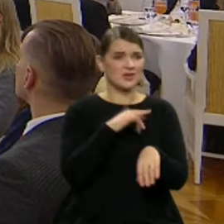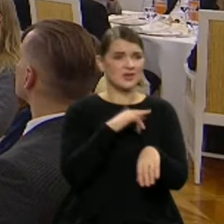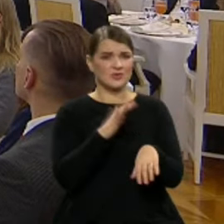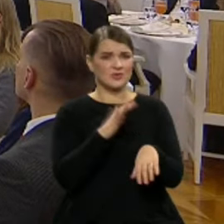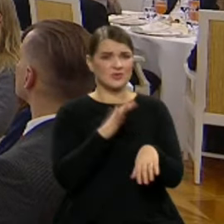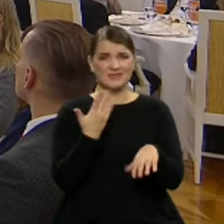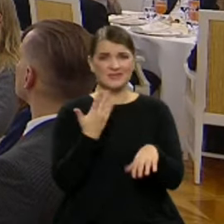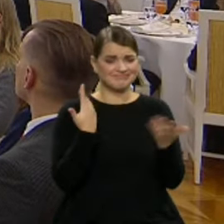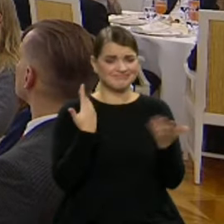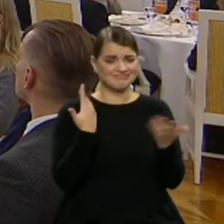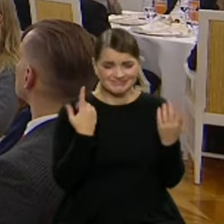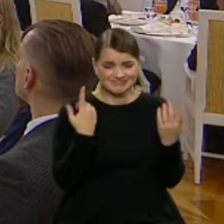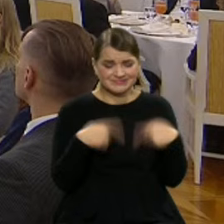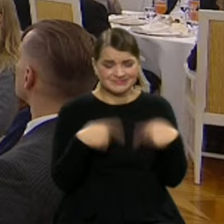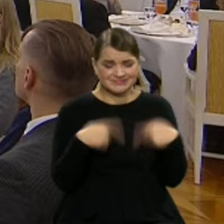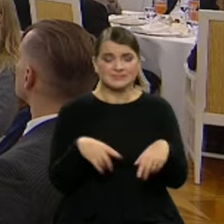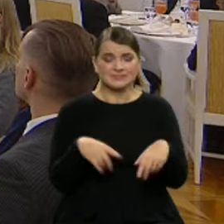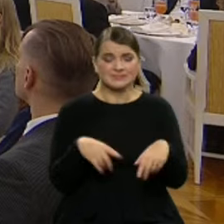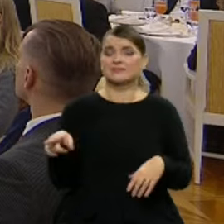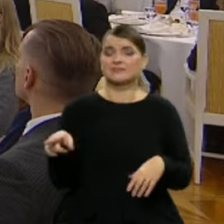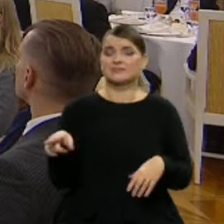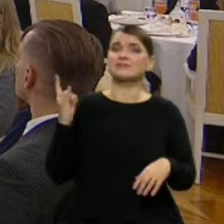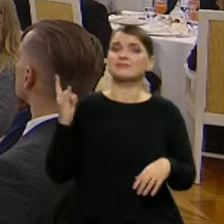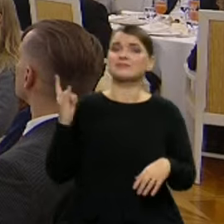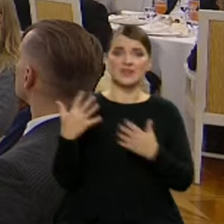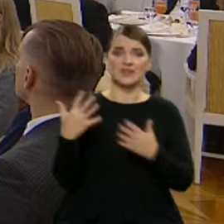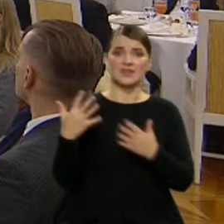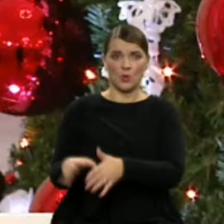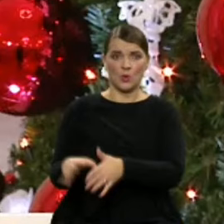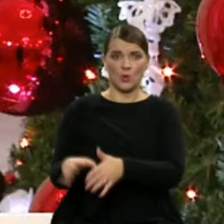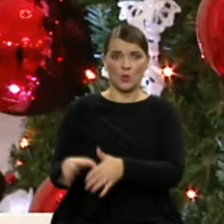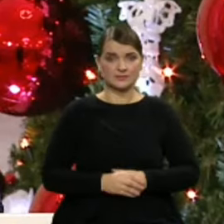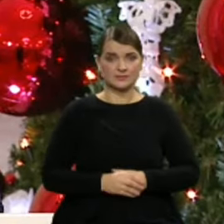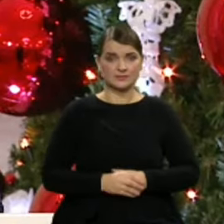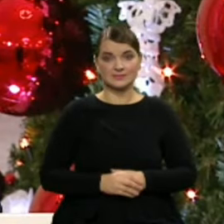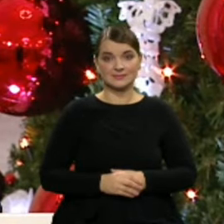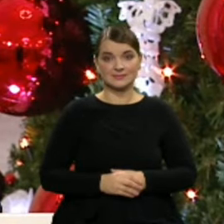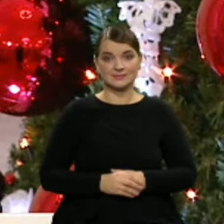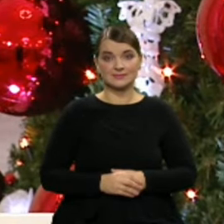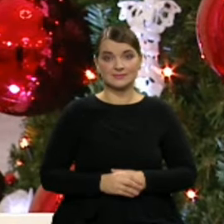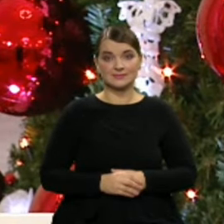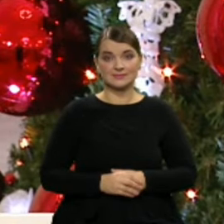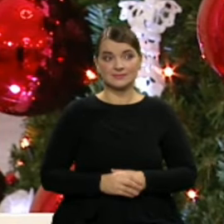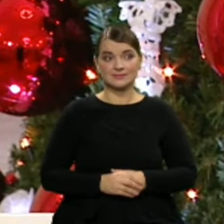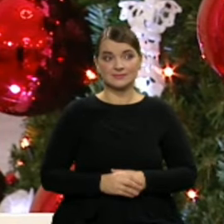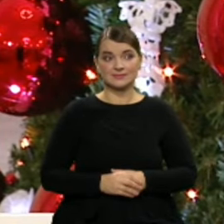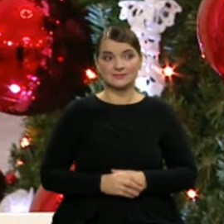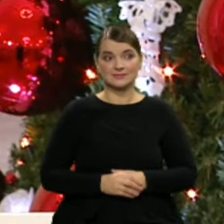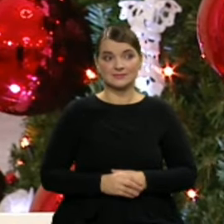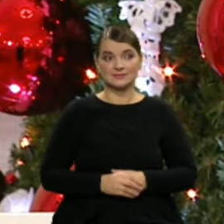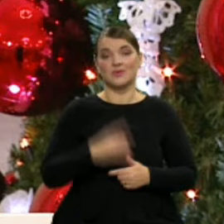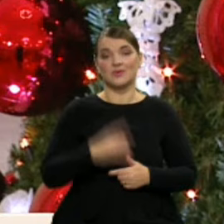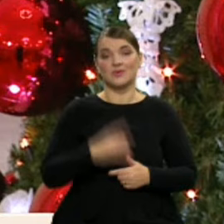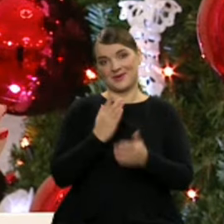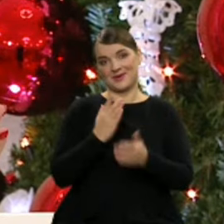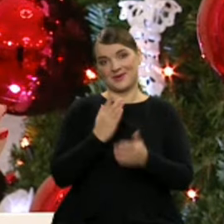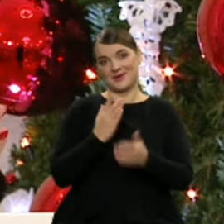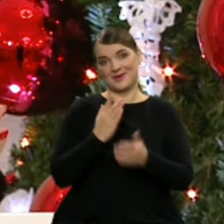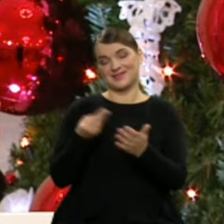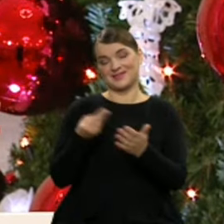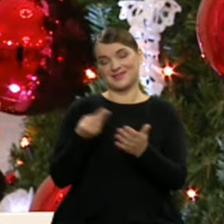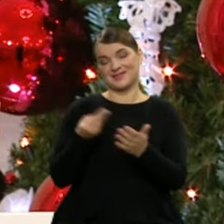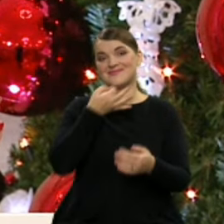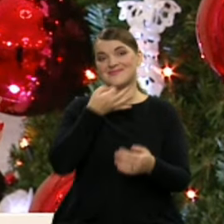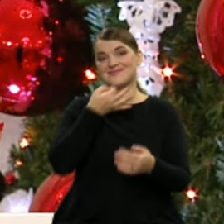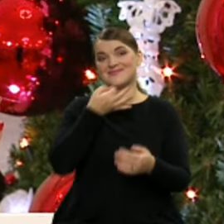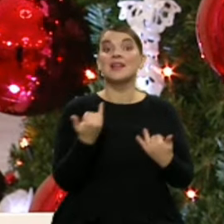bet ir visų kitų, kai jisai tikrai vat, nereikalingas. Tai kažkaip labai vat, to norėjau pasidalinti. Ir